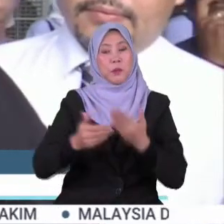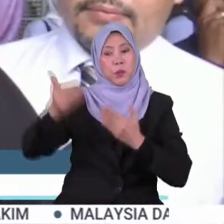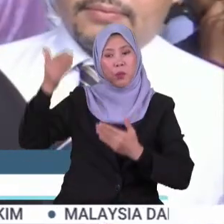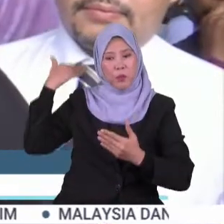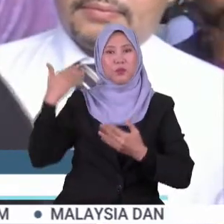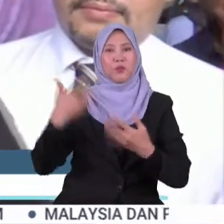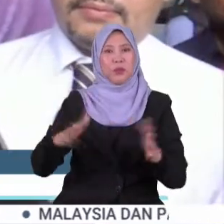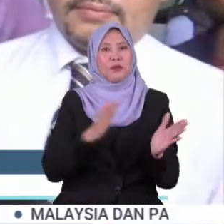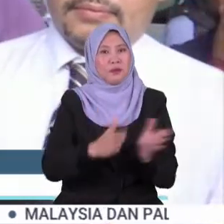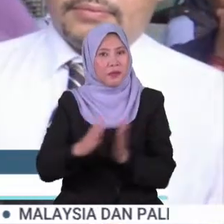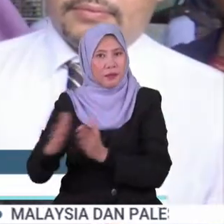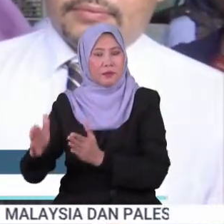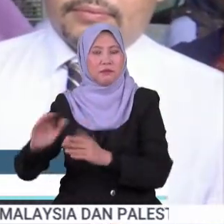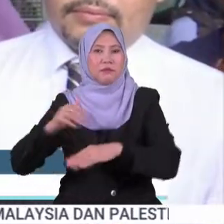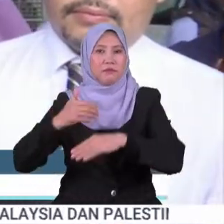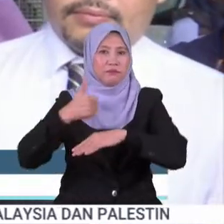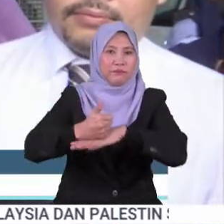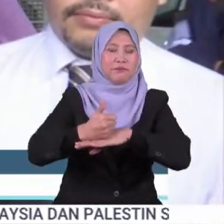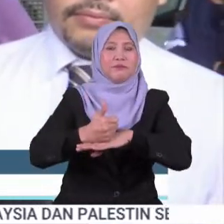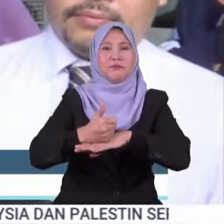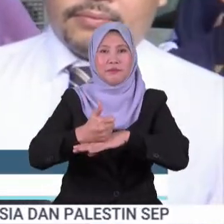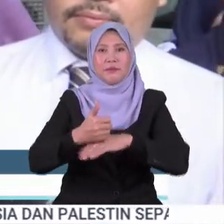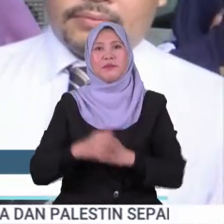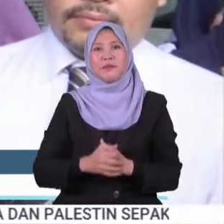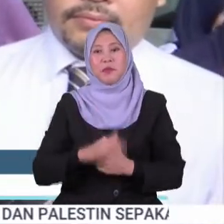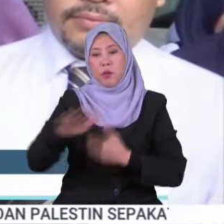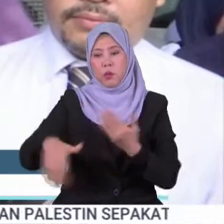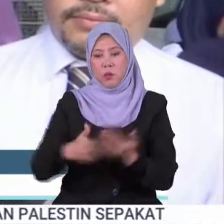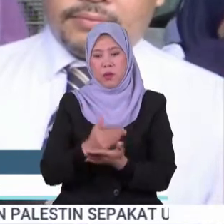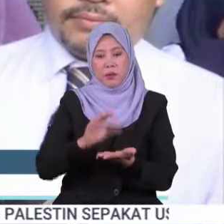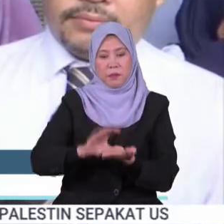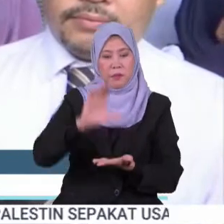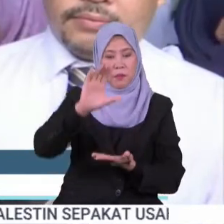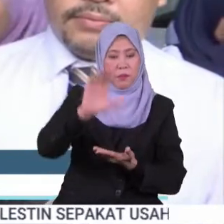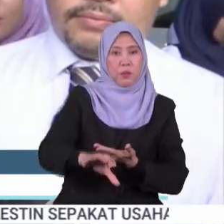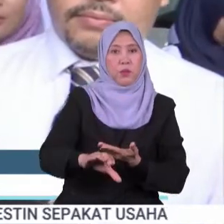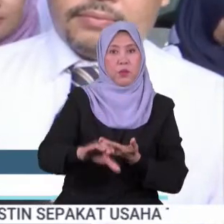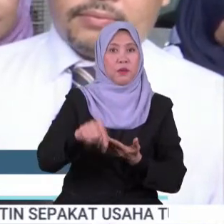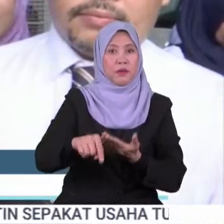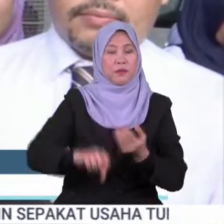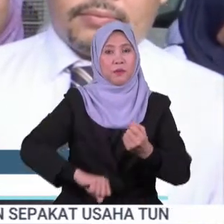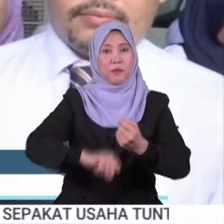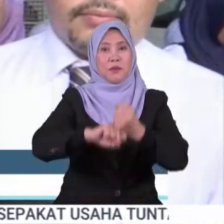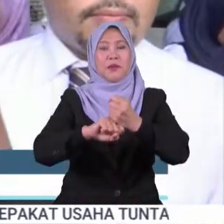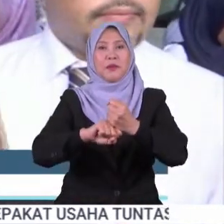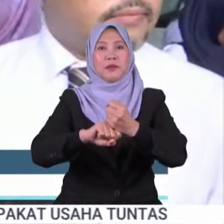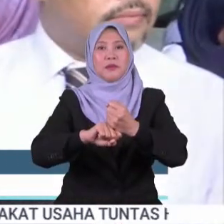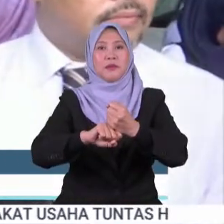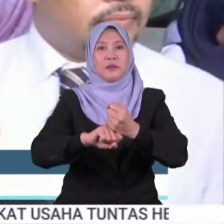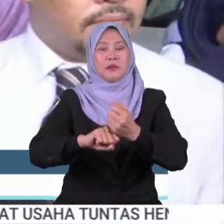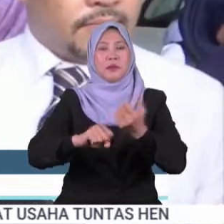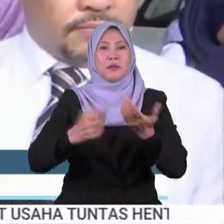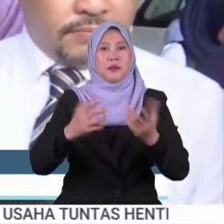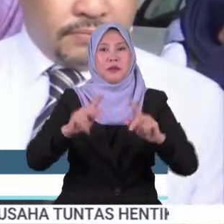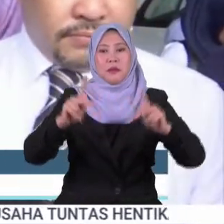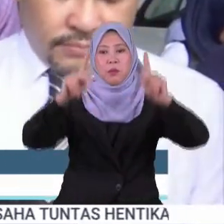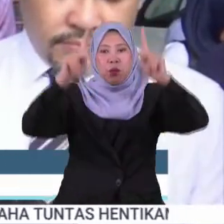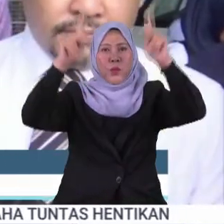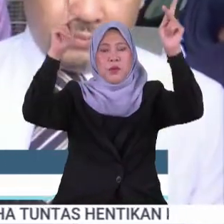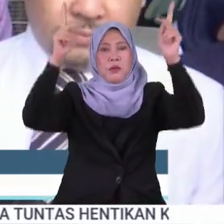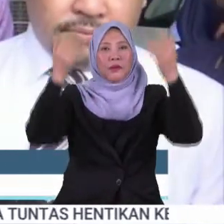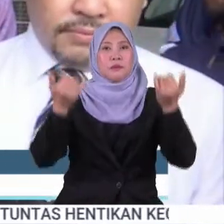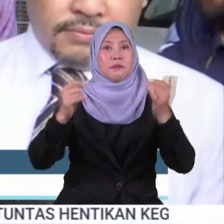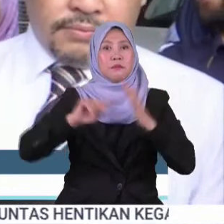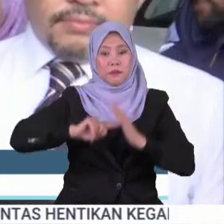yang kita nak beritahu bahawa semua pelabur-pelabur terutamanya dalam menyumbang ke arah tingginya karbon ini telah bermula